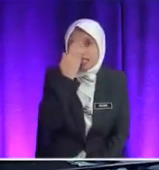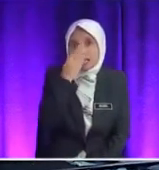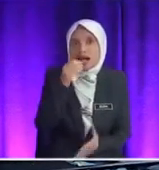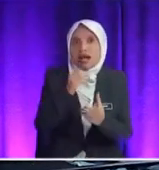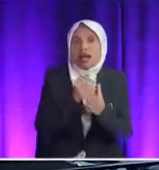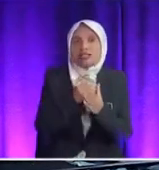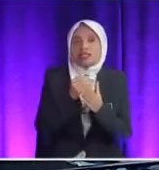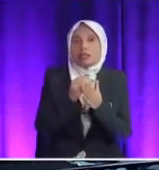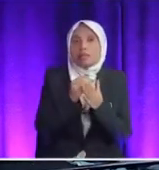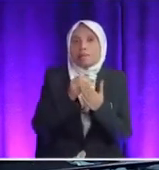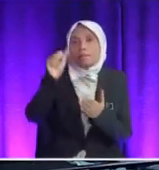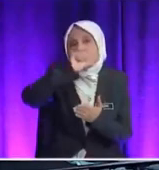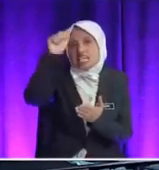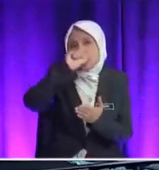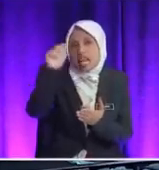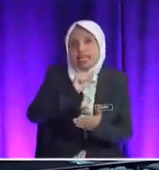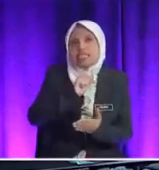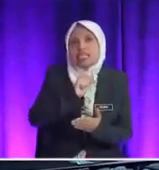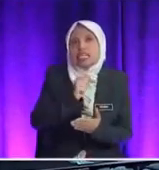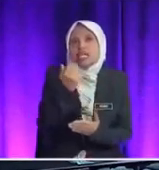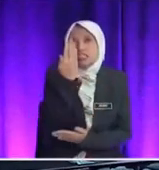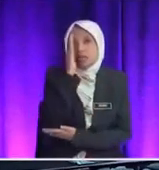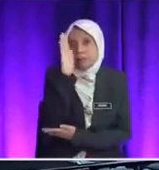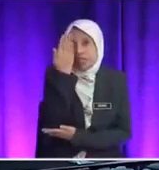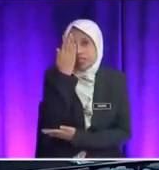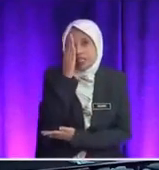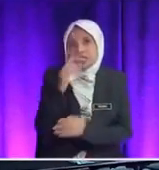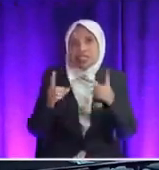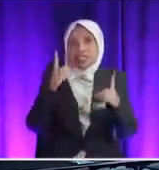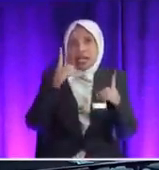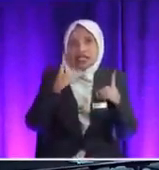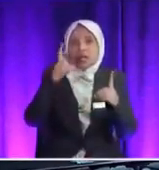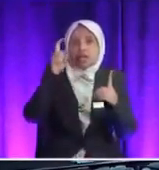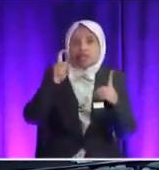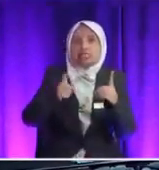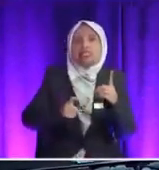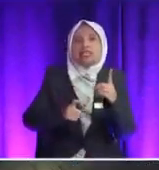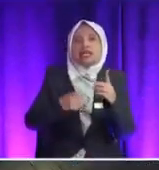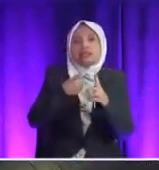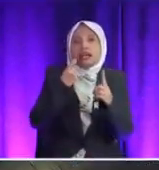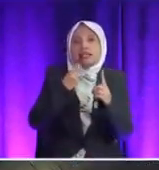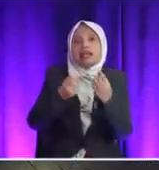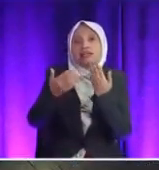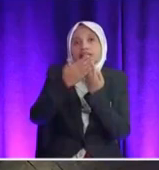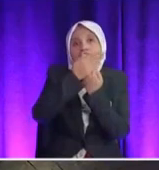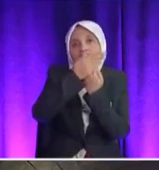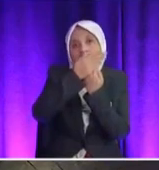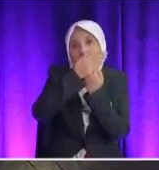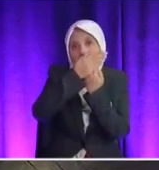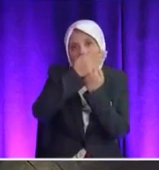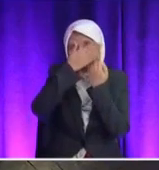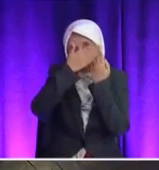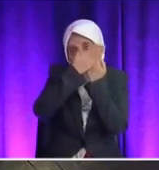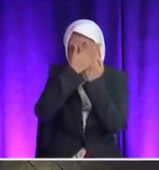cermin kendaraan untuk menurunkan aiha bila ada air di atas gitu diturunkan dahulu supaya tak hanya ah